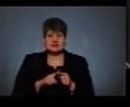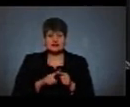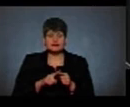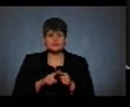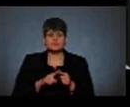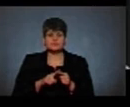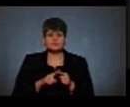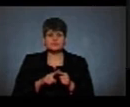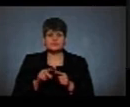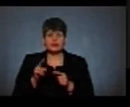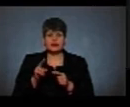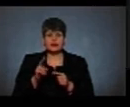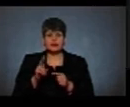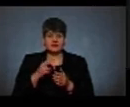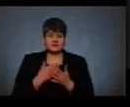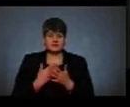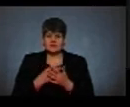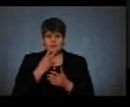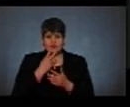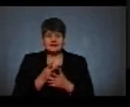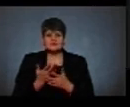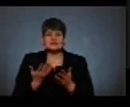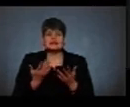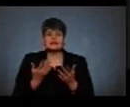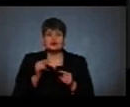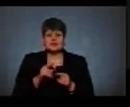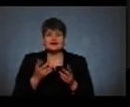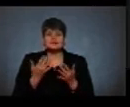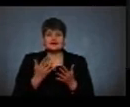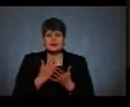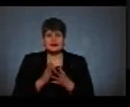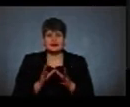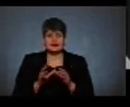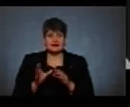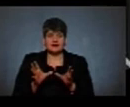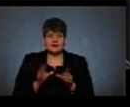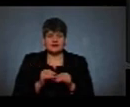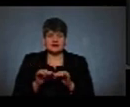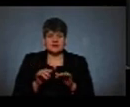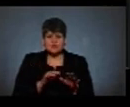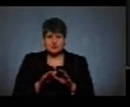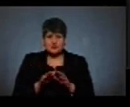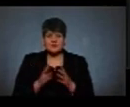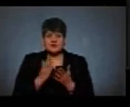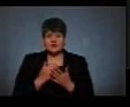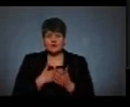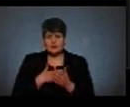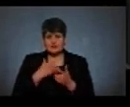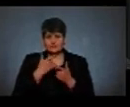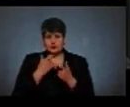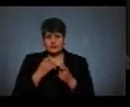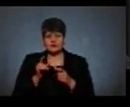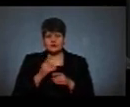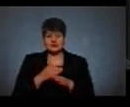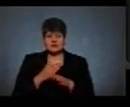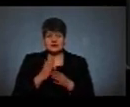не свідчать про те, скільки з них є діючими, тому що є в мене інформація, що частина з них просто